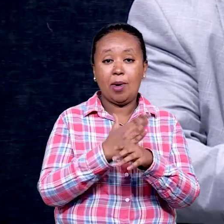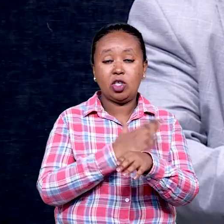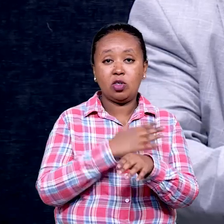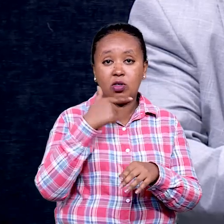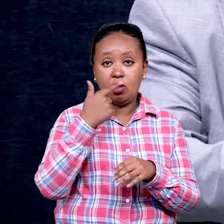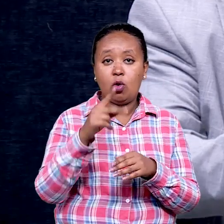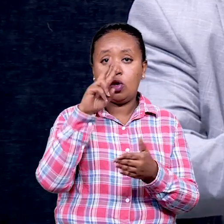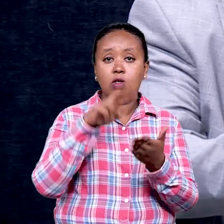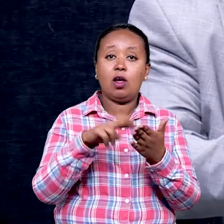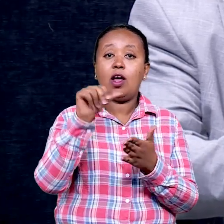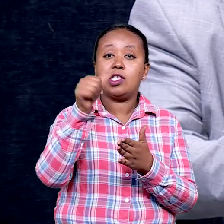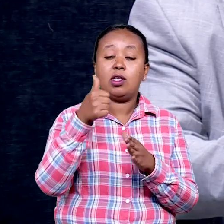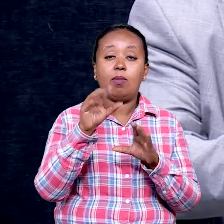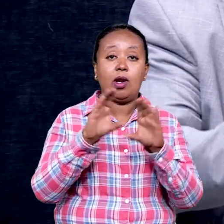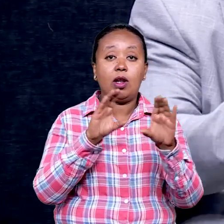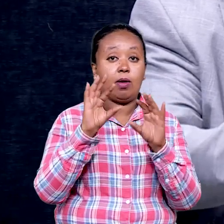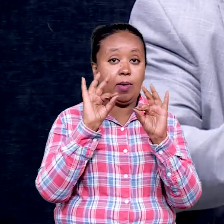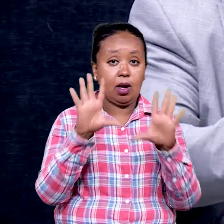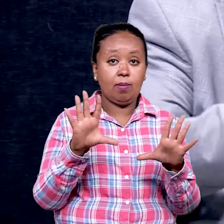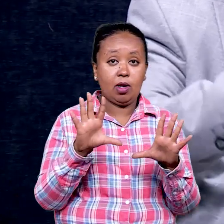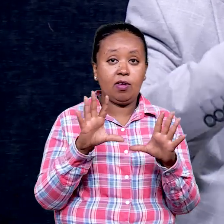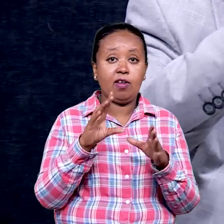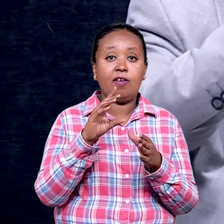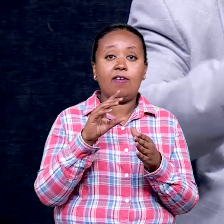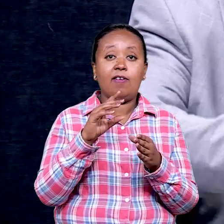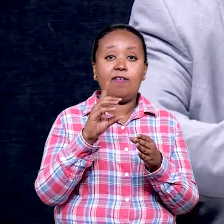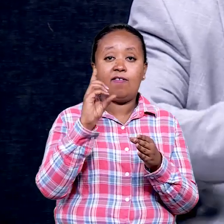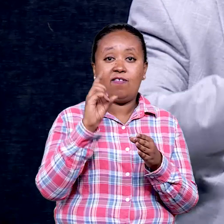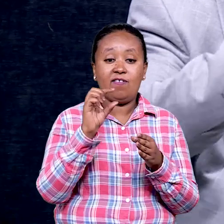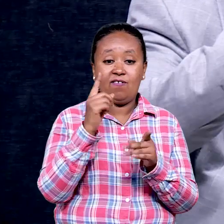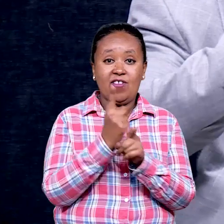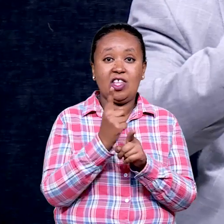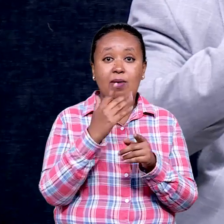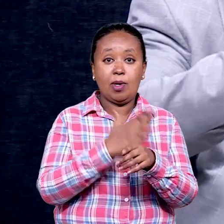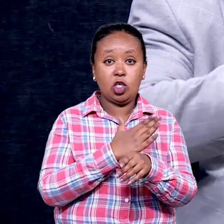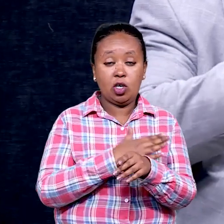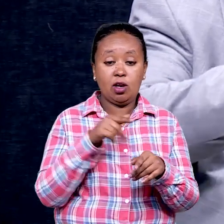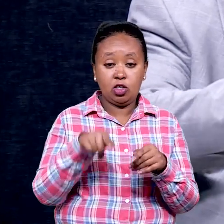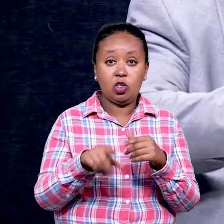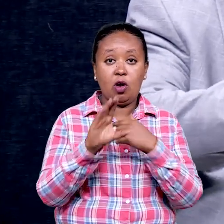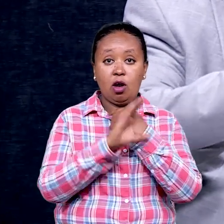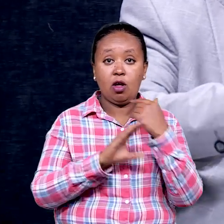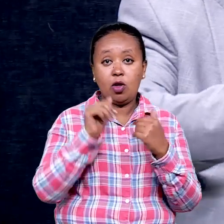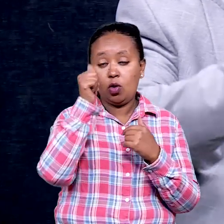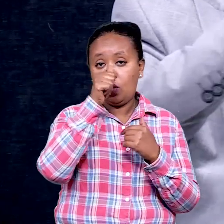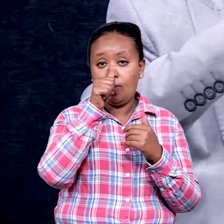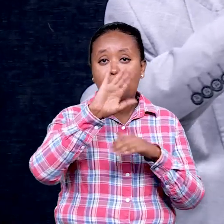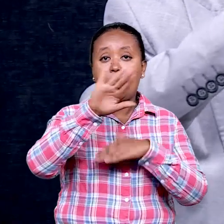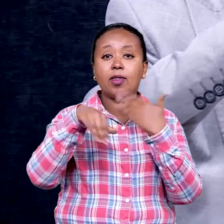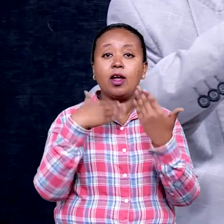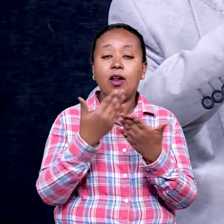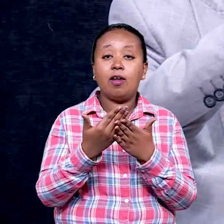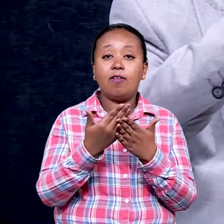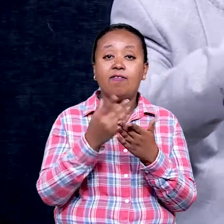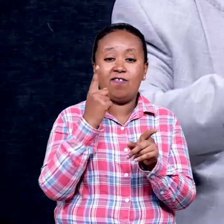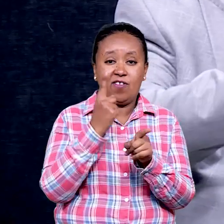ላይ የጀመረ ማድረግ የለብንም። የፍትህ ማሻሻል ይሄ ሀገር ኢትዮጵያ በአጠቃላይ በፍትህ ማሻሻያ